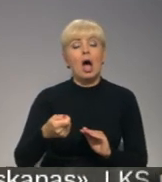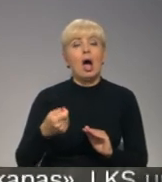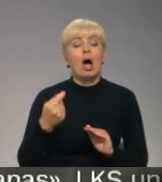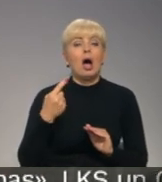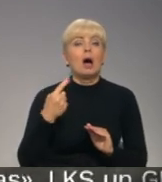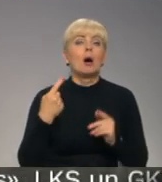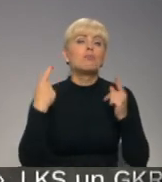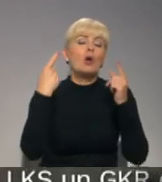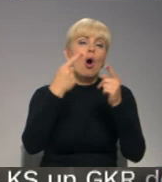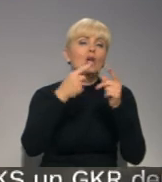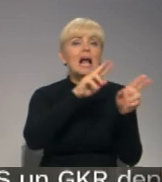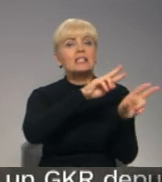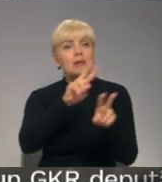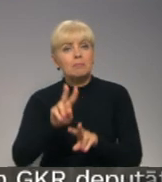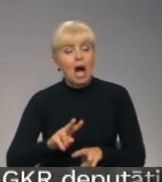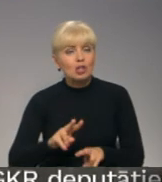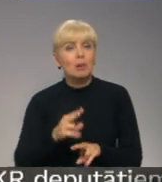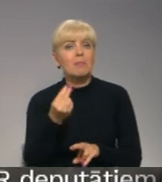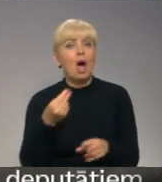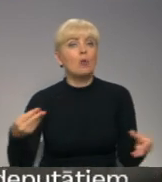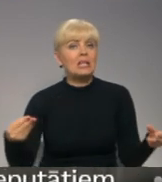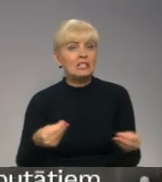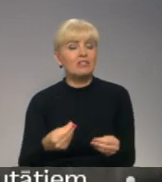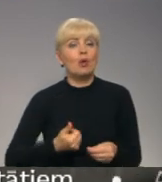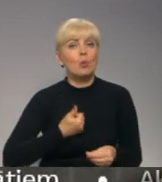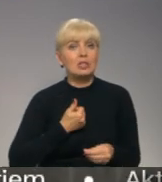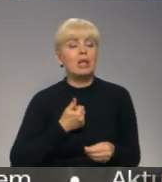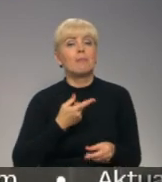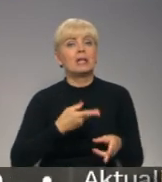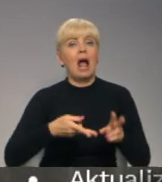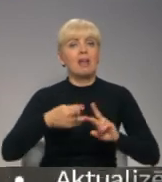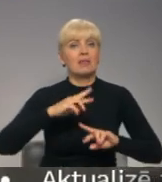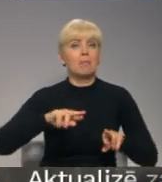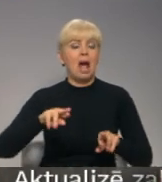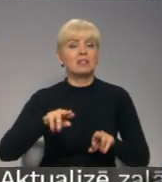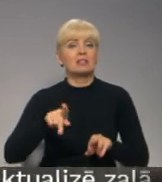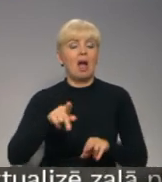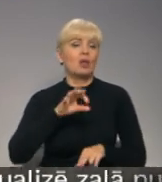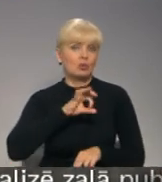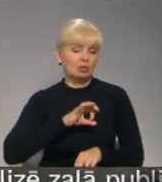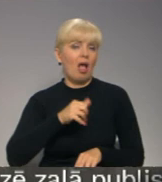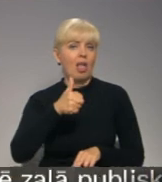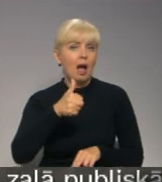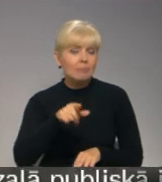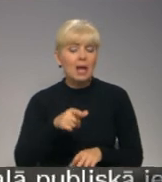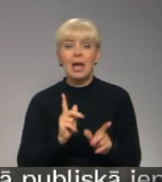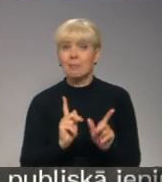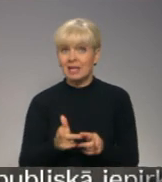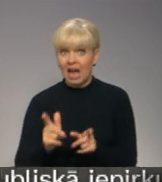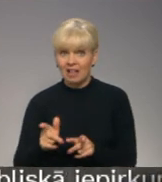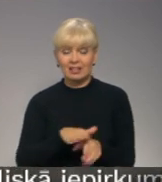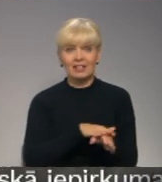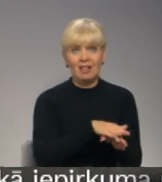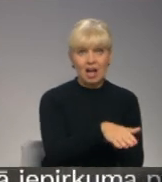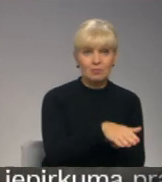zinām par to, ka mūsu investētā nauda uzņēmumos arī atmaksājās kādā brīdī. Tā kā jā, ja piekrīt tam, kad ir